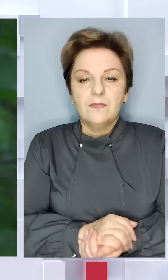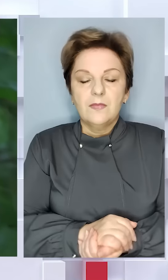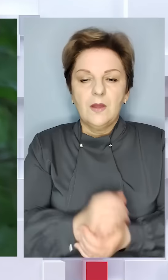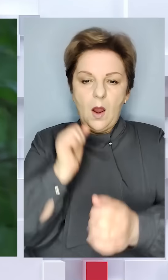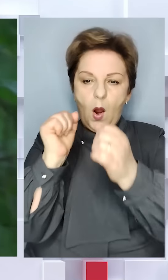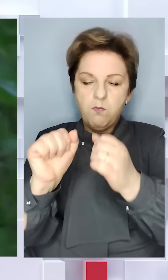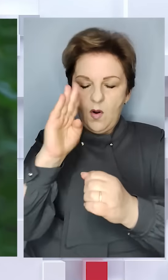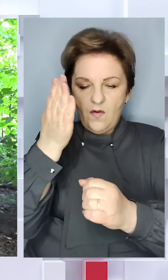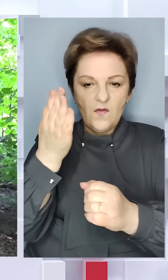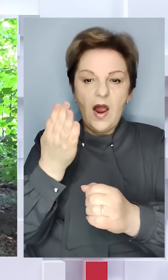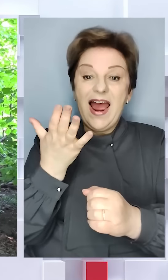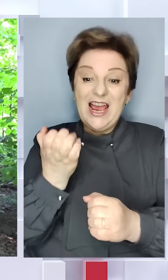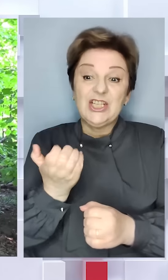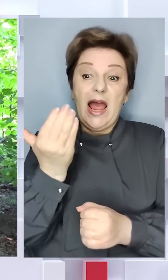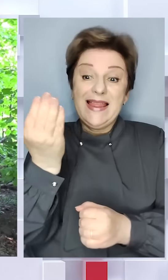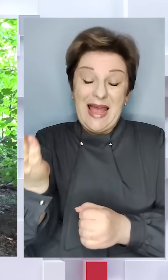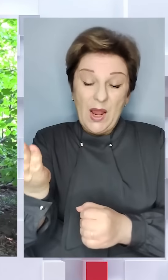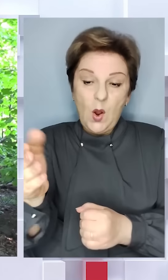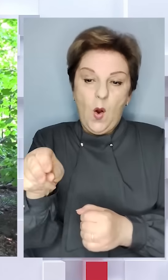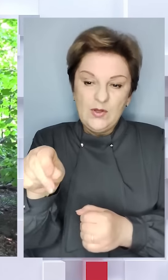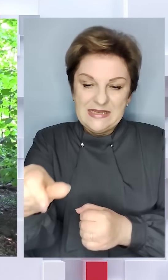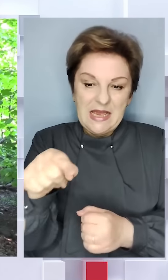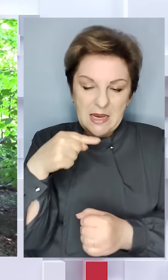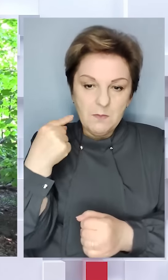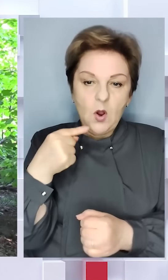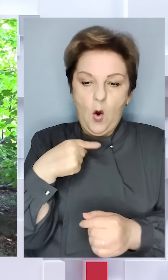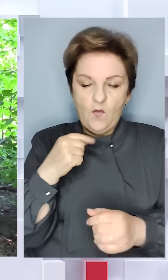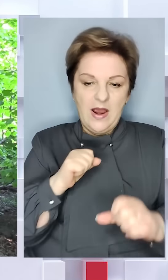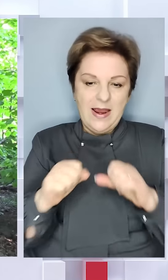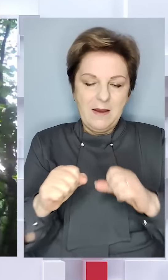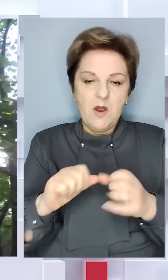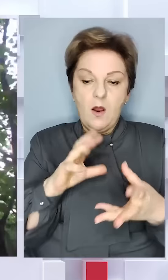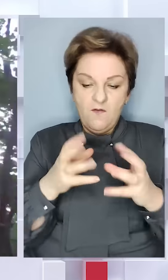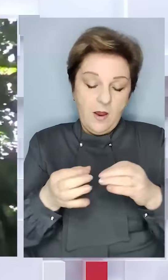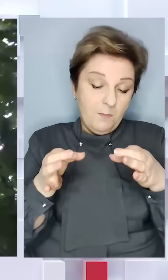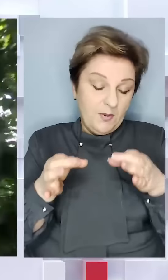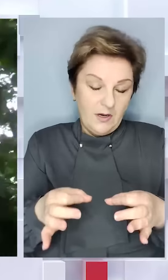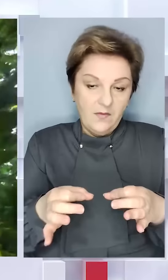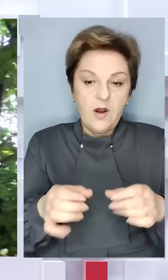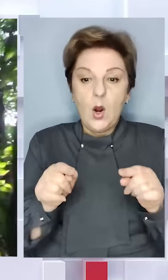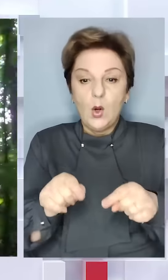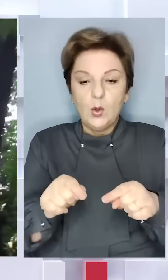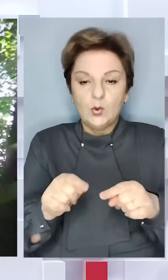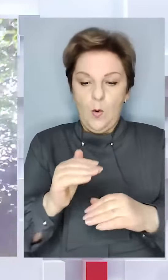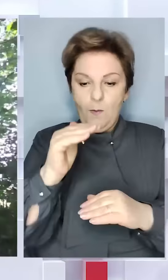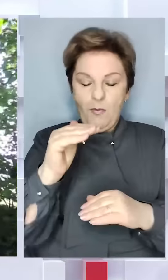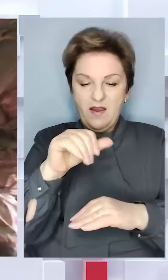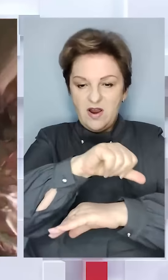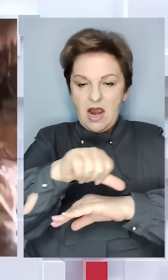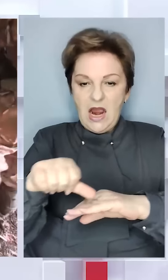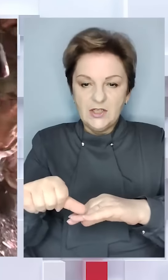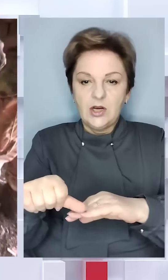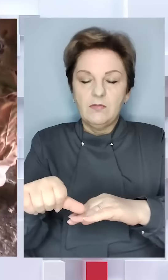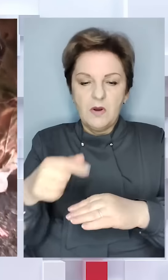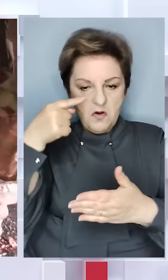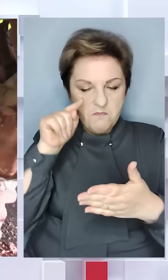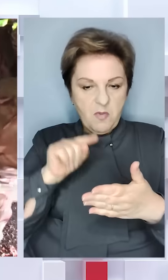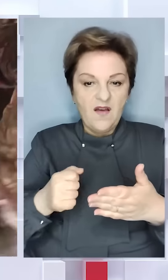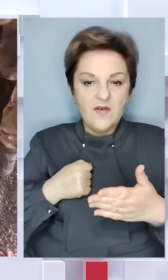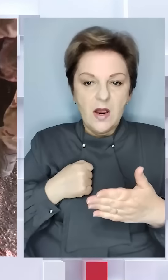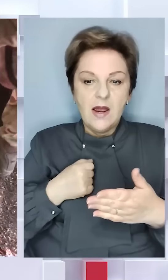Бити по ворогу ще на його землі, твердить командир артилерійської батареї, у принципі правильно. Тут, на півночі Харківщини, певен Коба, це